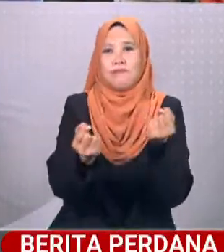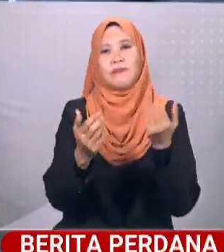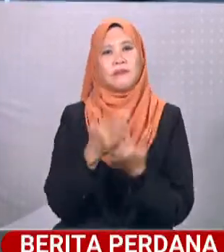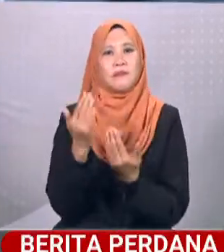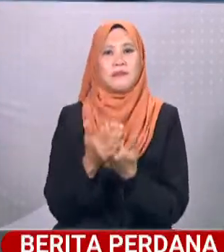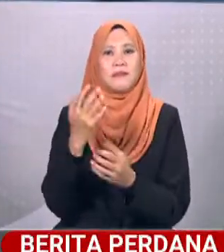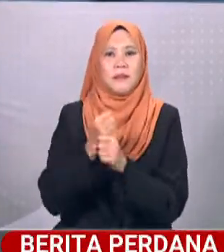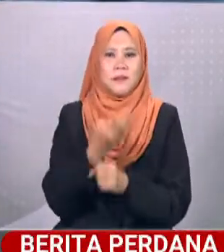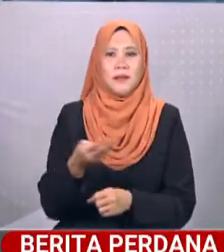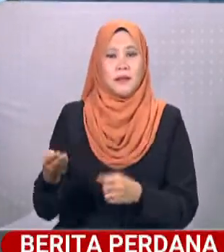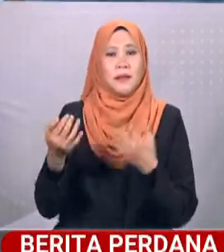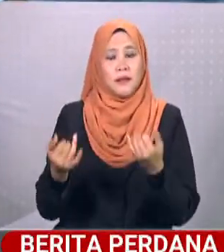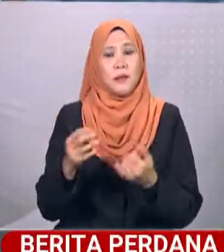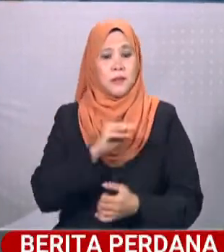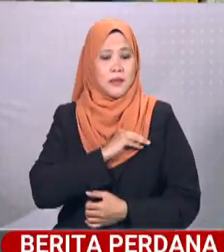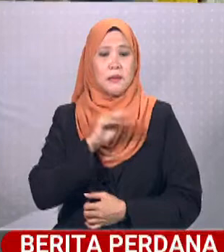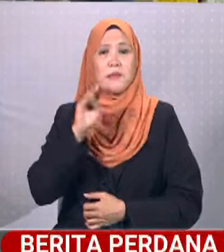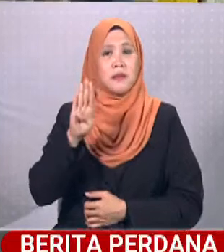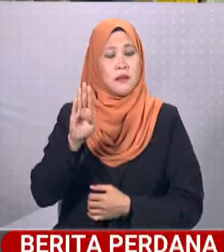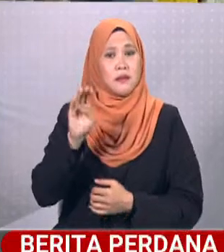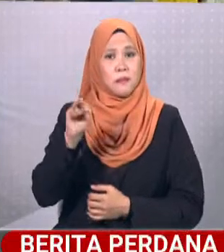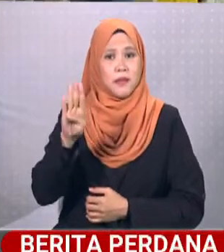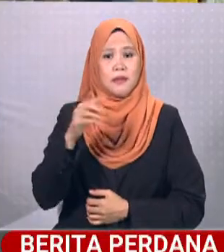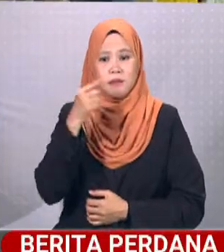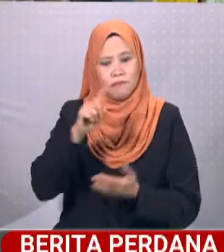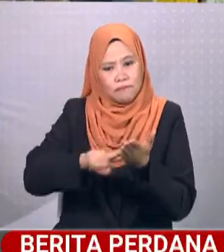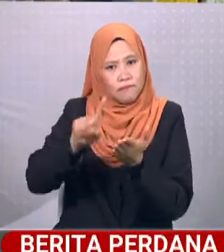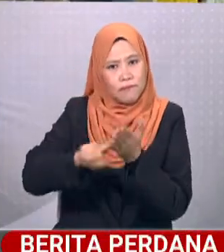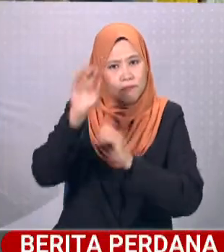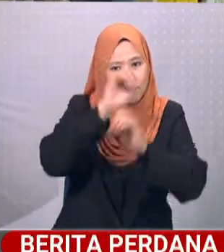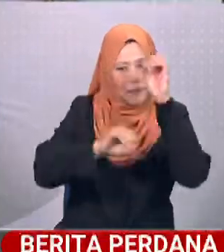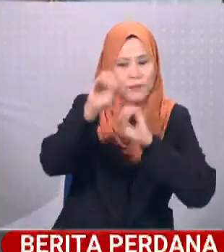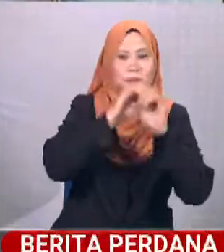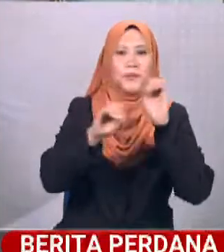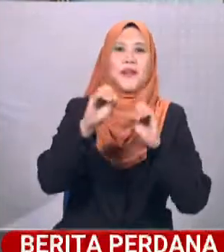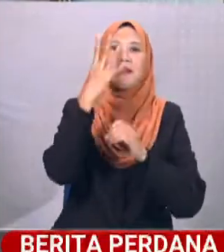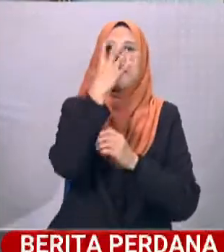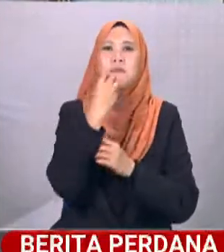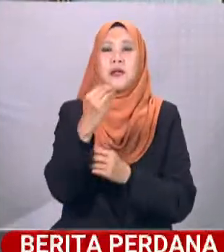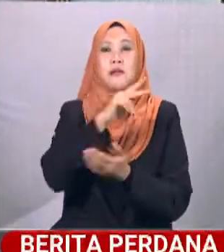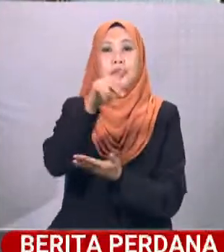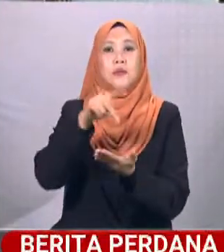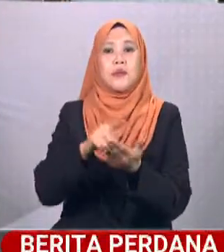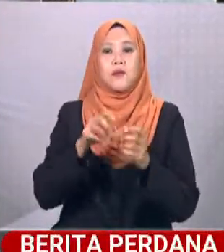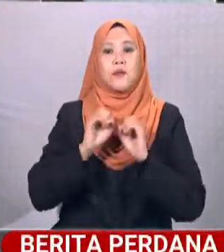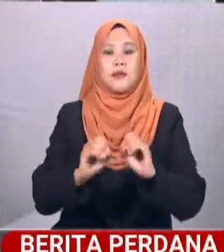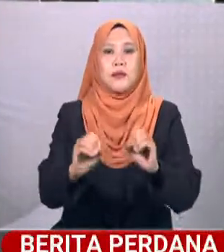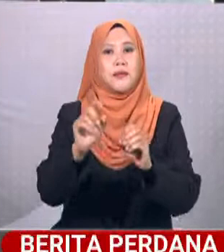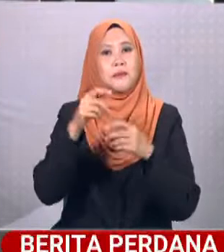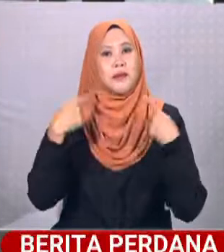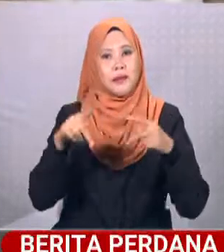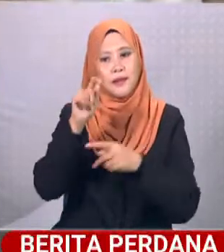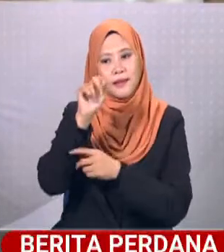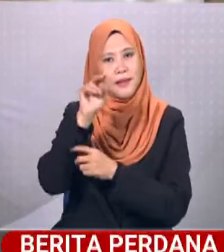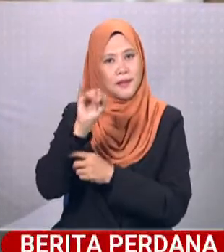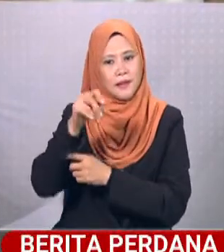Menteri Besar Datuk Seri Amiruddin Harun turut meninjau operasi Pasar Segar Terkawal di Seremban. Pusat Operasi Pharma, Pasar Tani Kekal